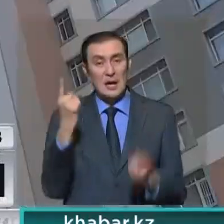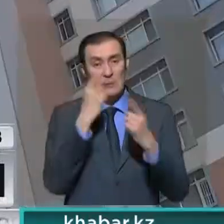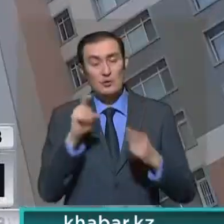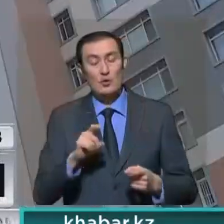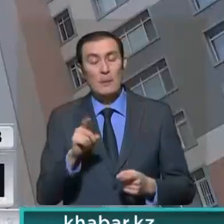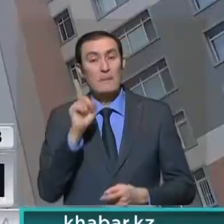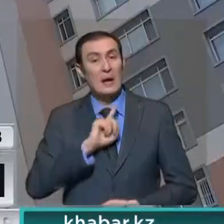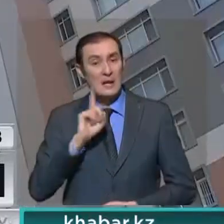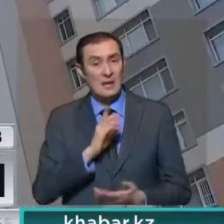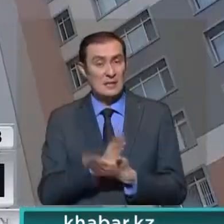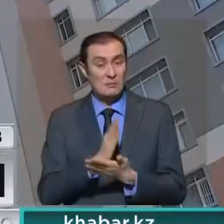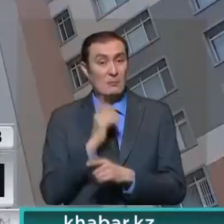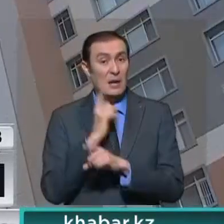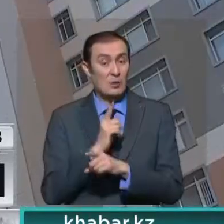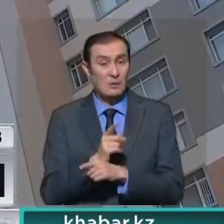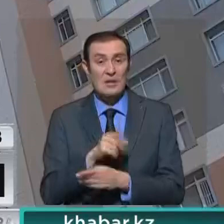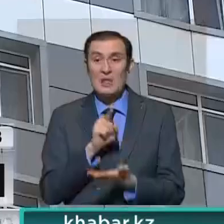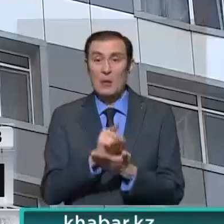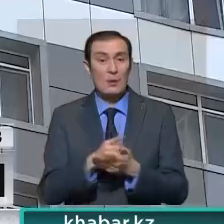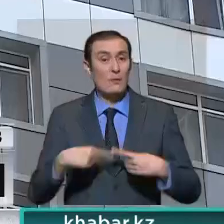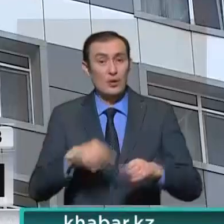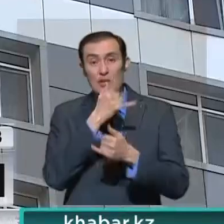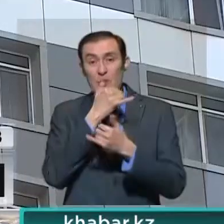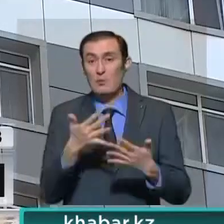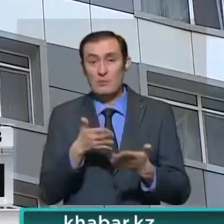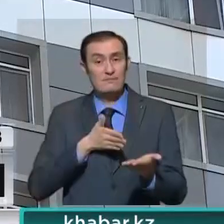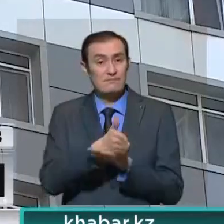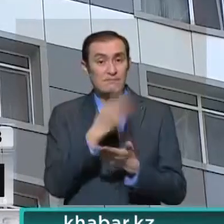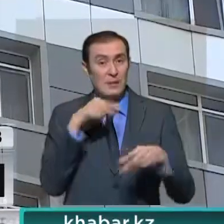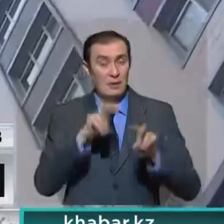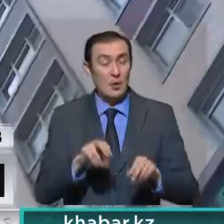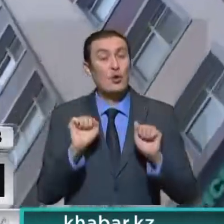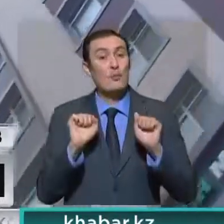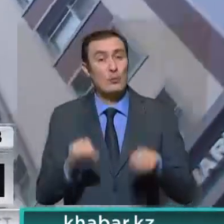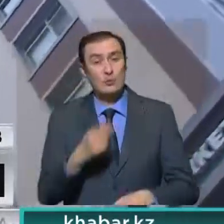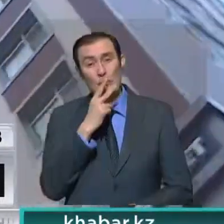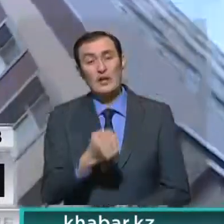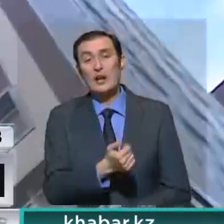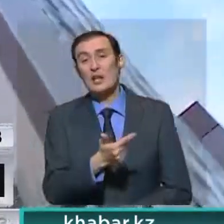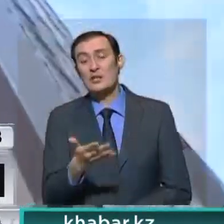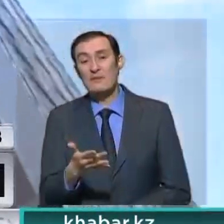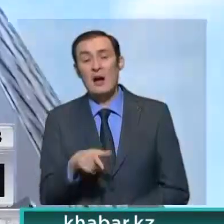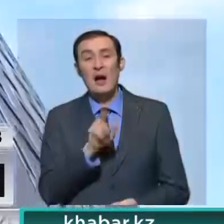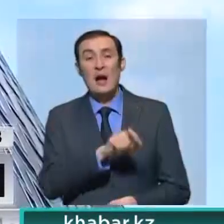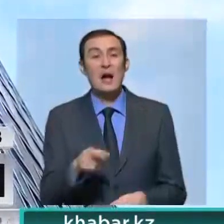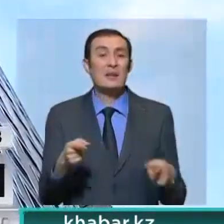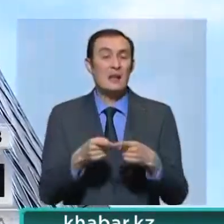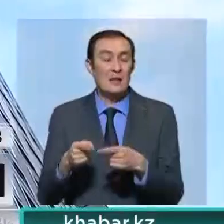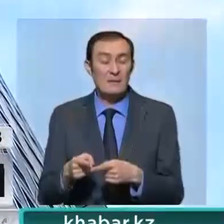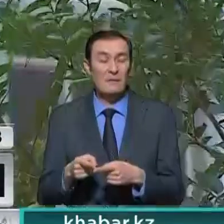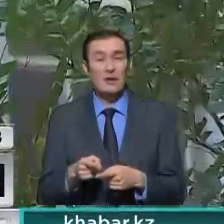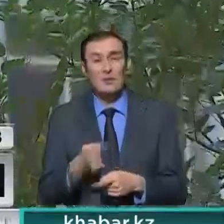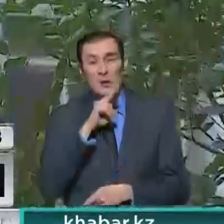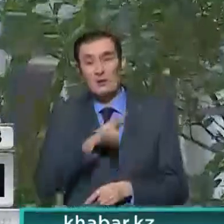отметили также что пока действует мораторий налоговые органы не могут их проверять но имеют возможность увидеть количество арендодателей в рамках